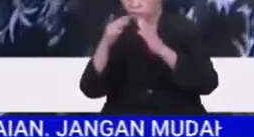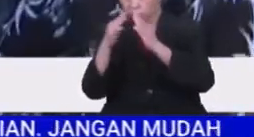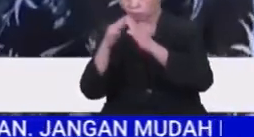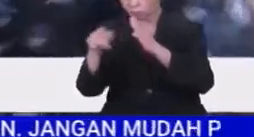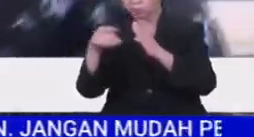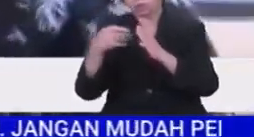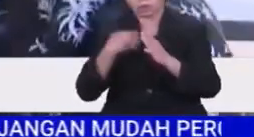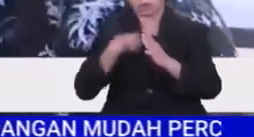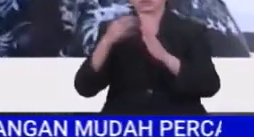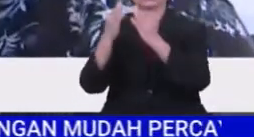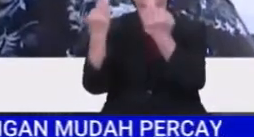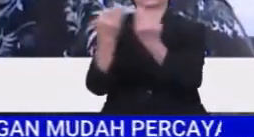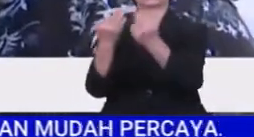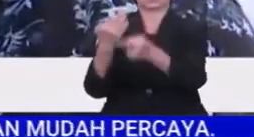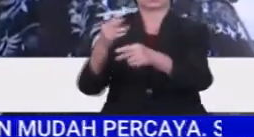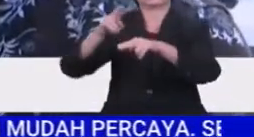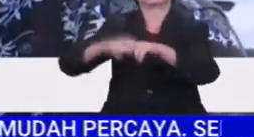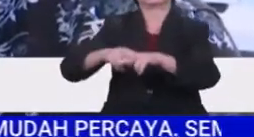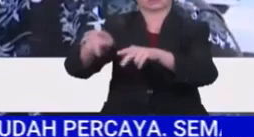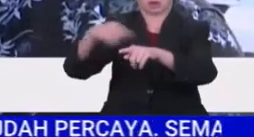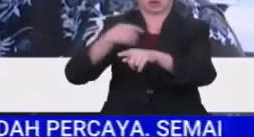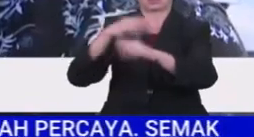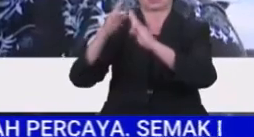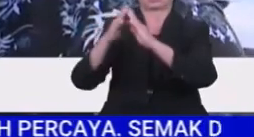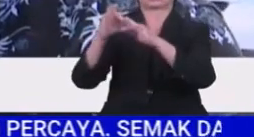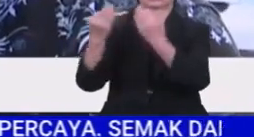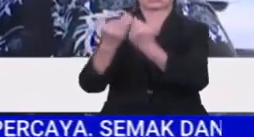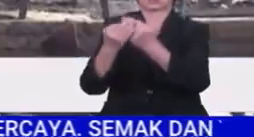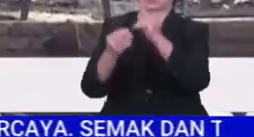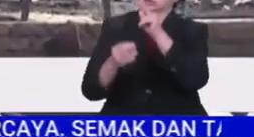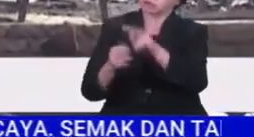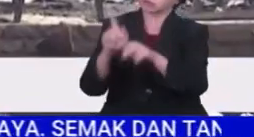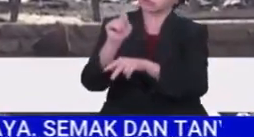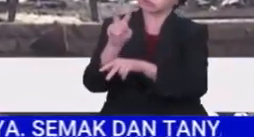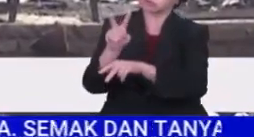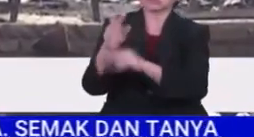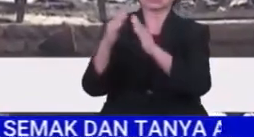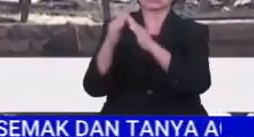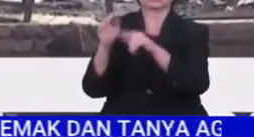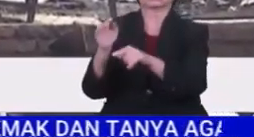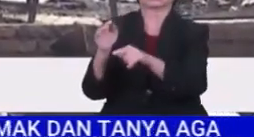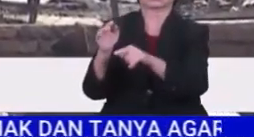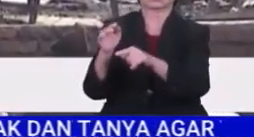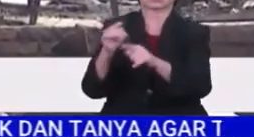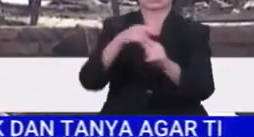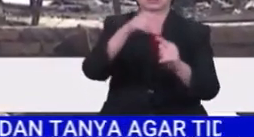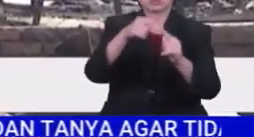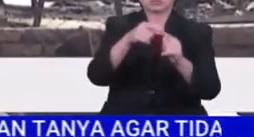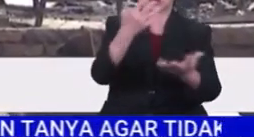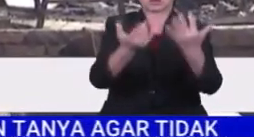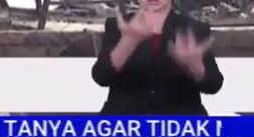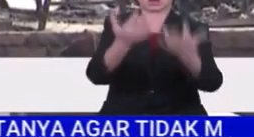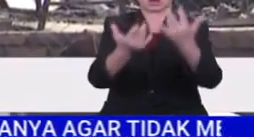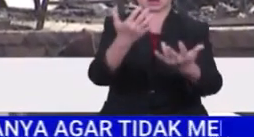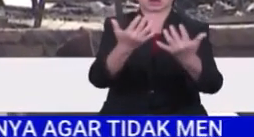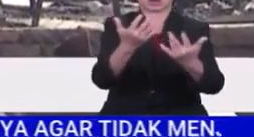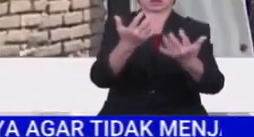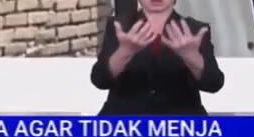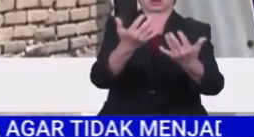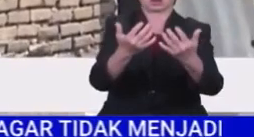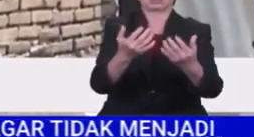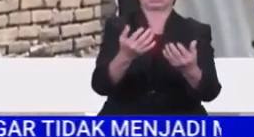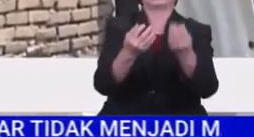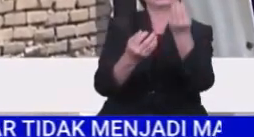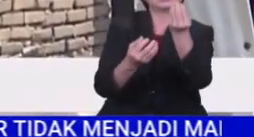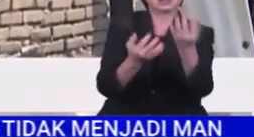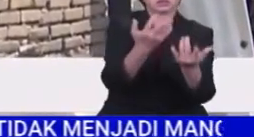ada jugalah family yang duduk tengok TV soapi dengan mulai tidak